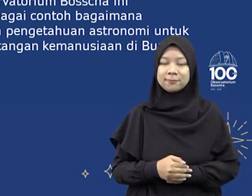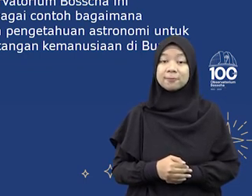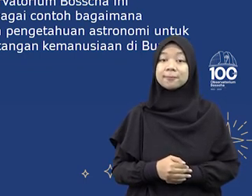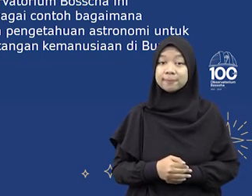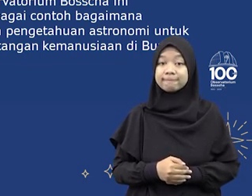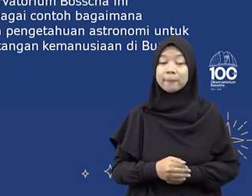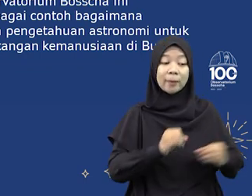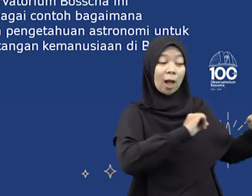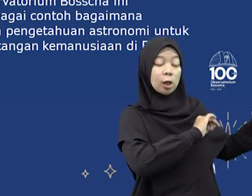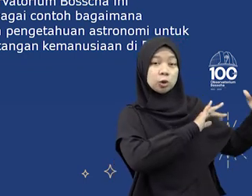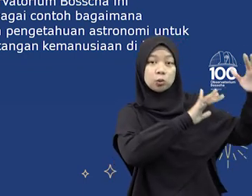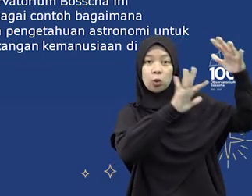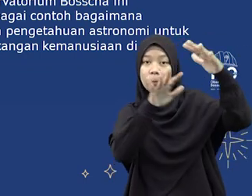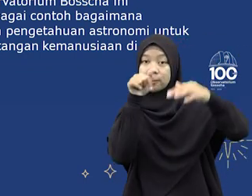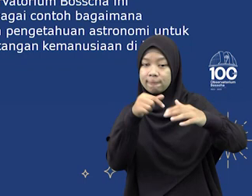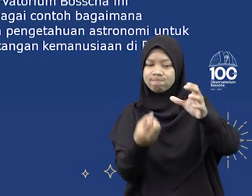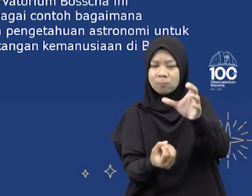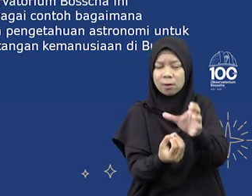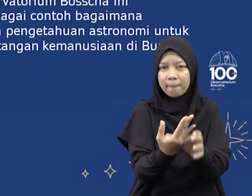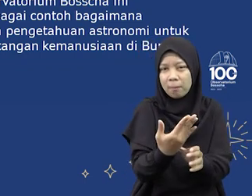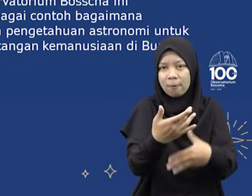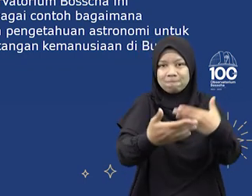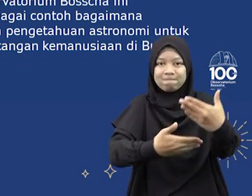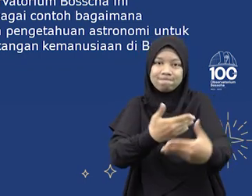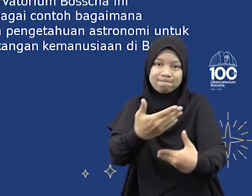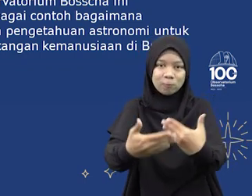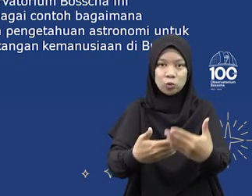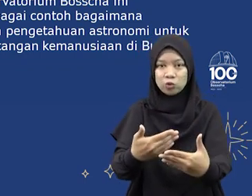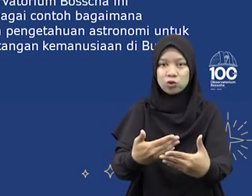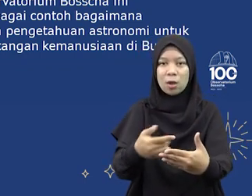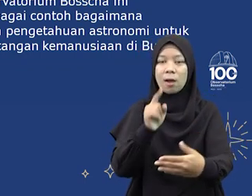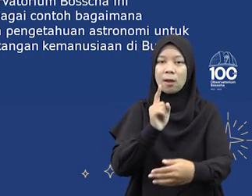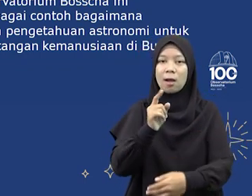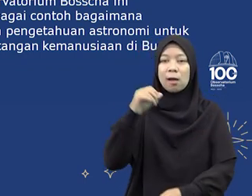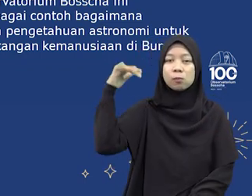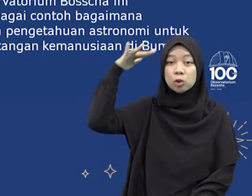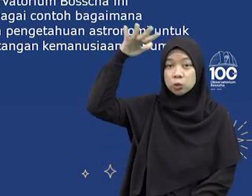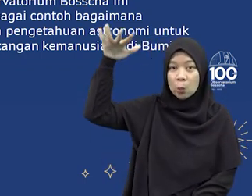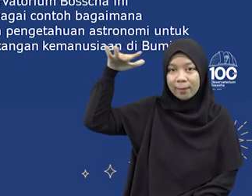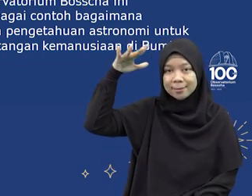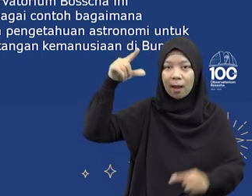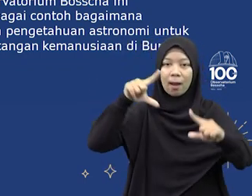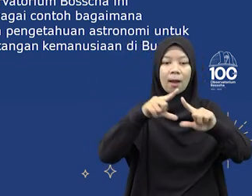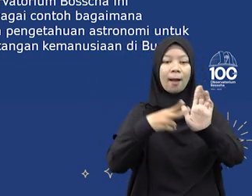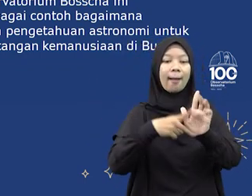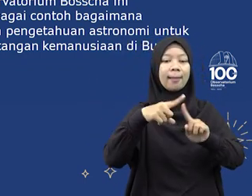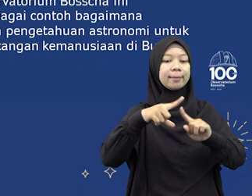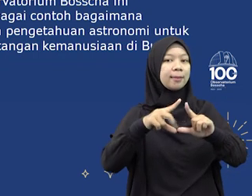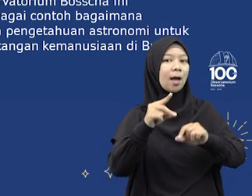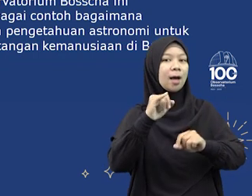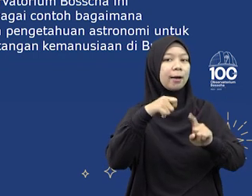astronomi berkembang menjadi cuaca antariksa fisika